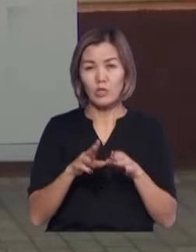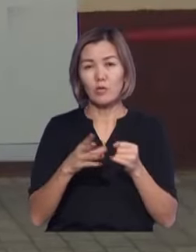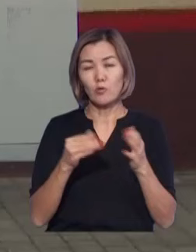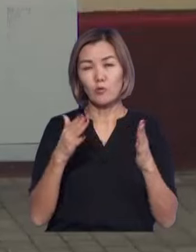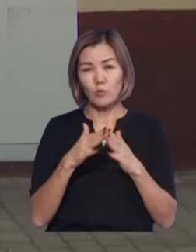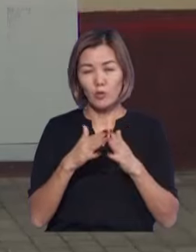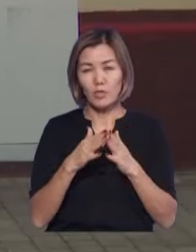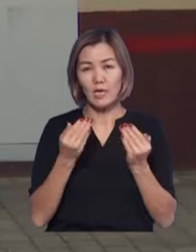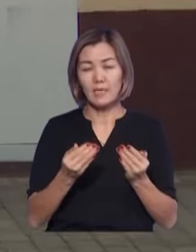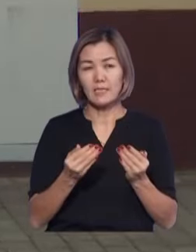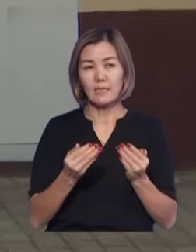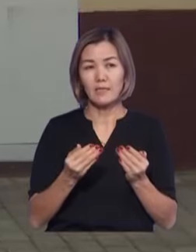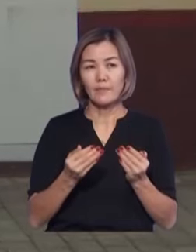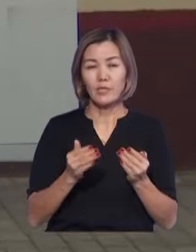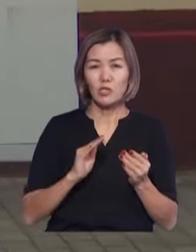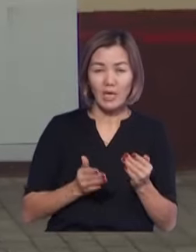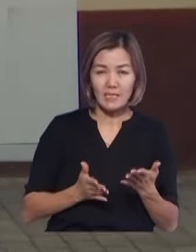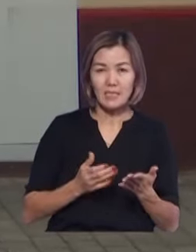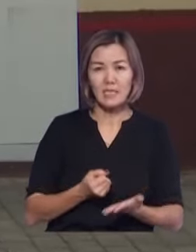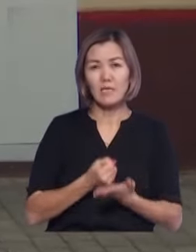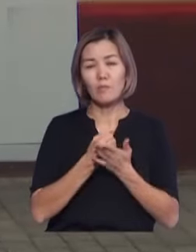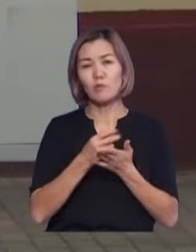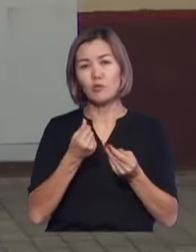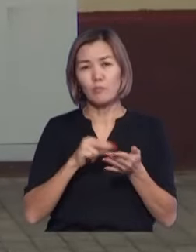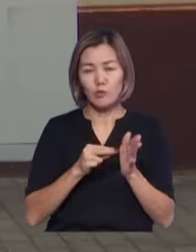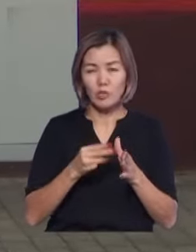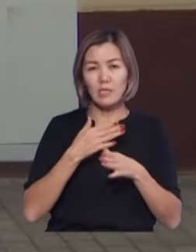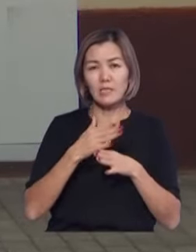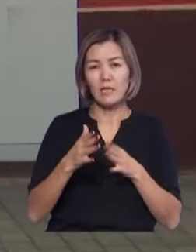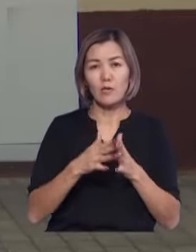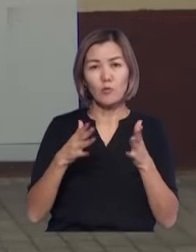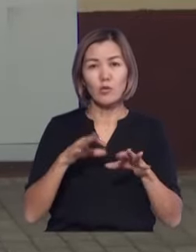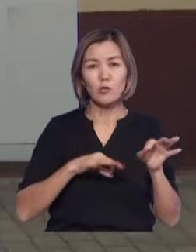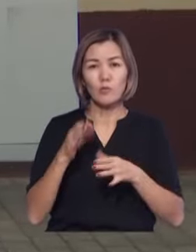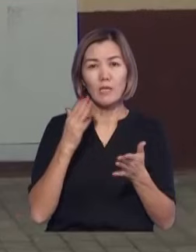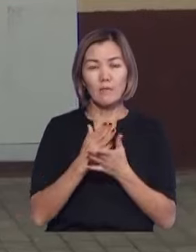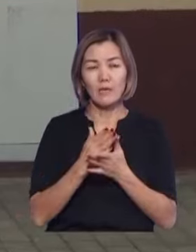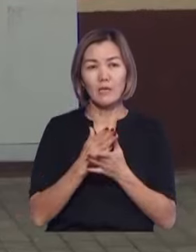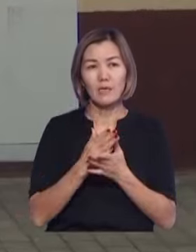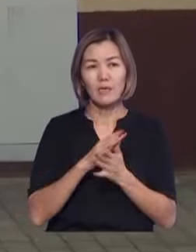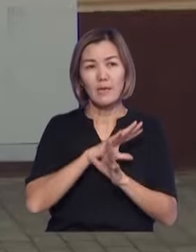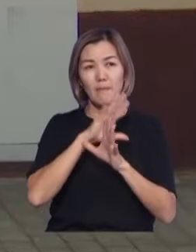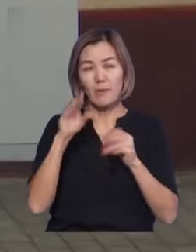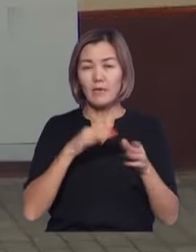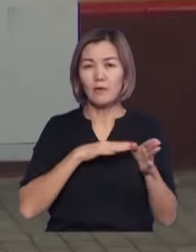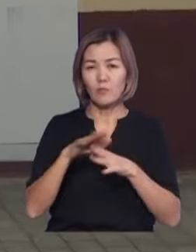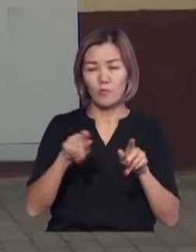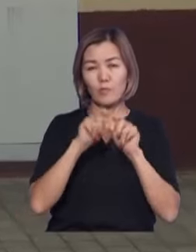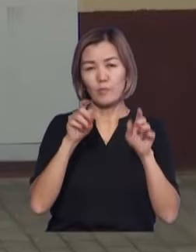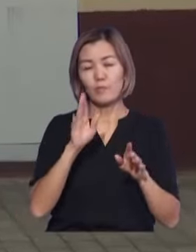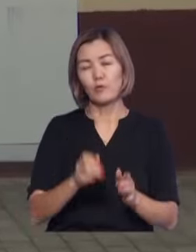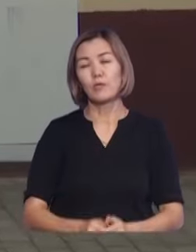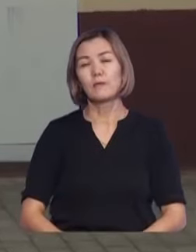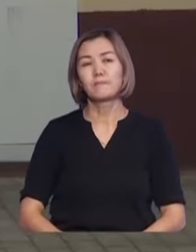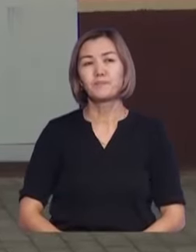қазіргі демеушілермен салынып жатқан және бюджеттен салынатын үлкен жобаларымыз бар. Соның бәрінде де осындай ашылу салтанатында қуанышқа бірге